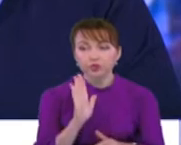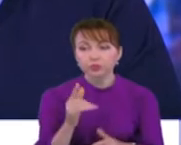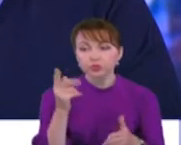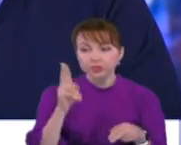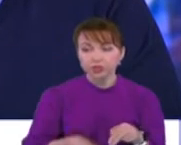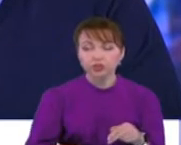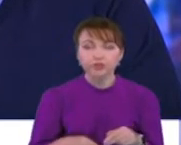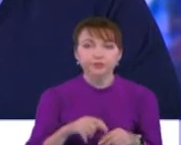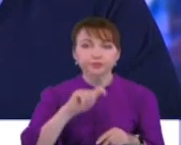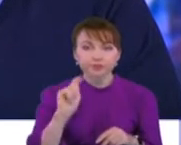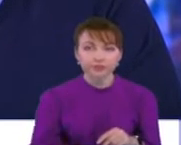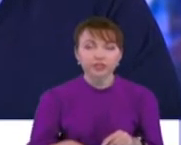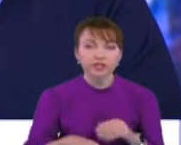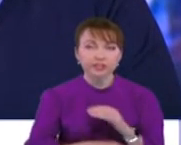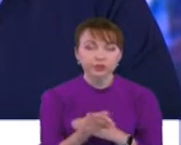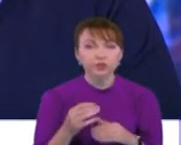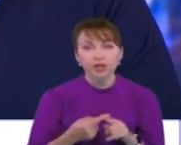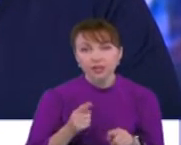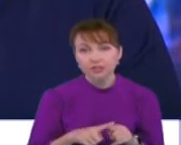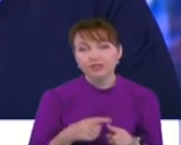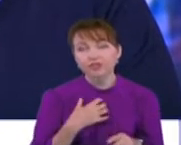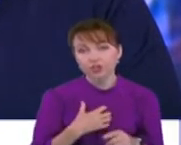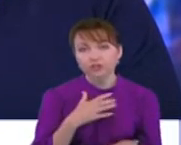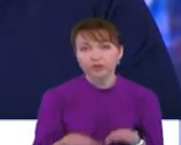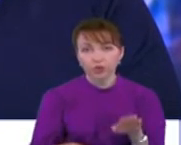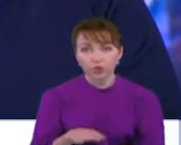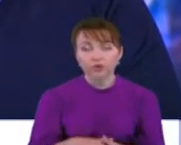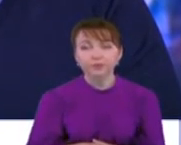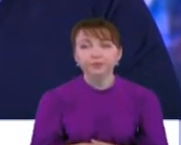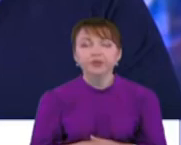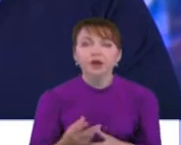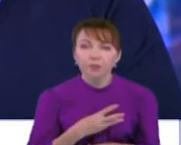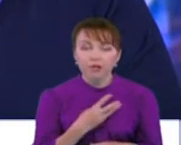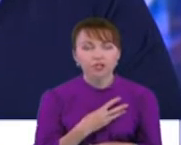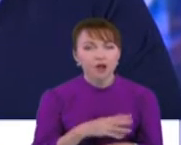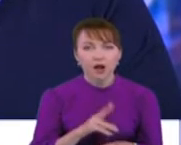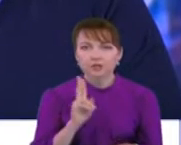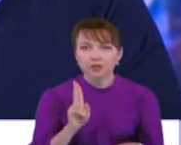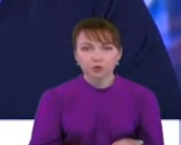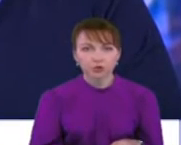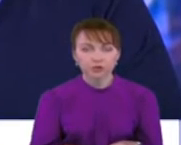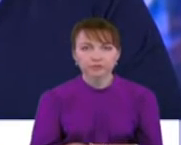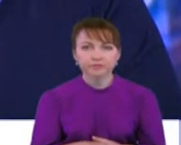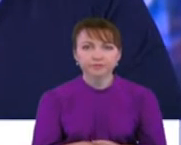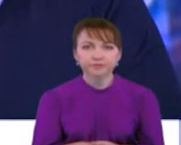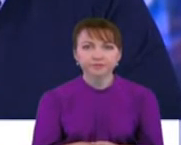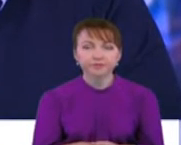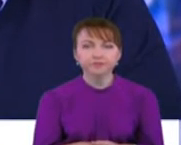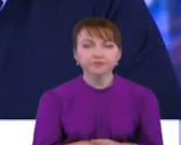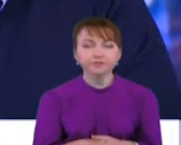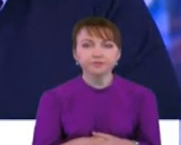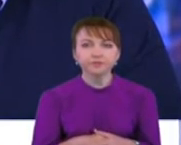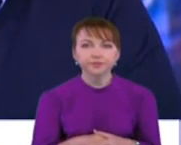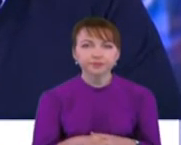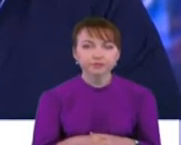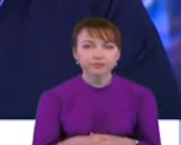Сході. Це, якби, такий важливий крок. Бажано остаточно. Бажано, безумовно. Ну, і не кажучи, що